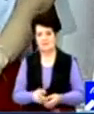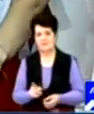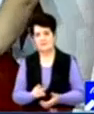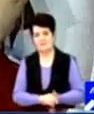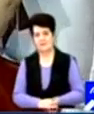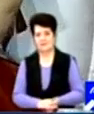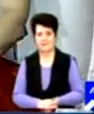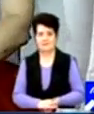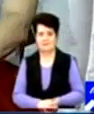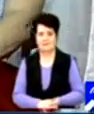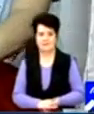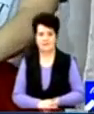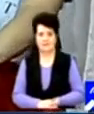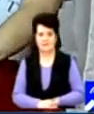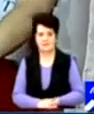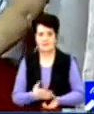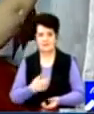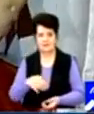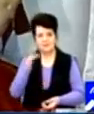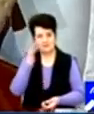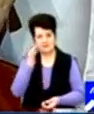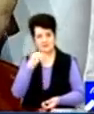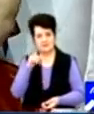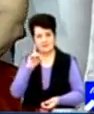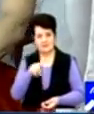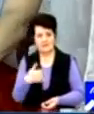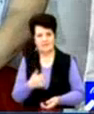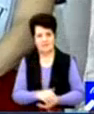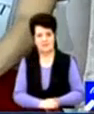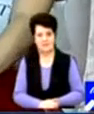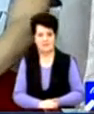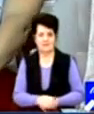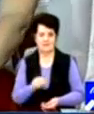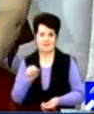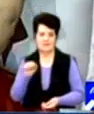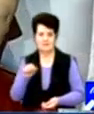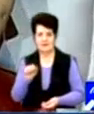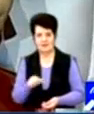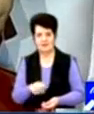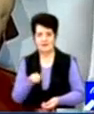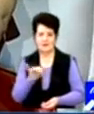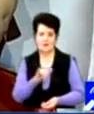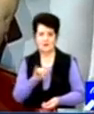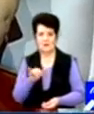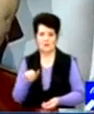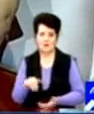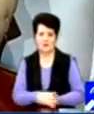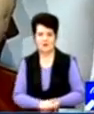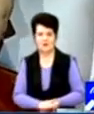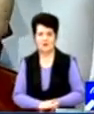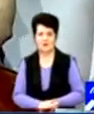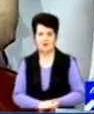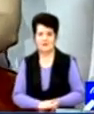băutură. Trebuie să mănânc foarte bine înainte, că altfel e destul un pahar de bere și sunt al oricui.